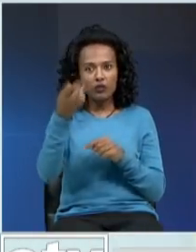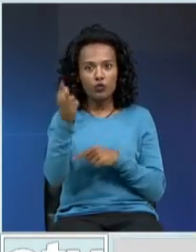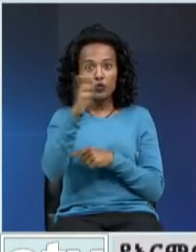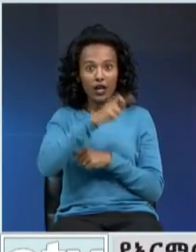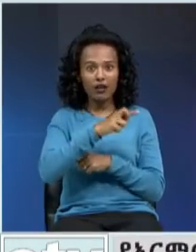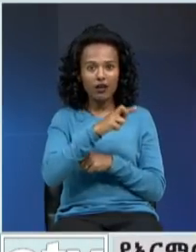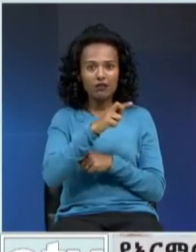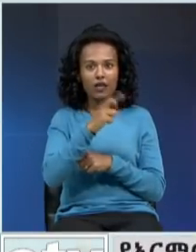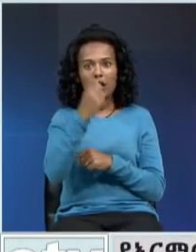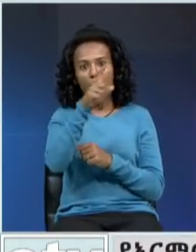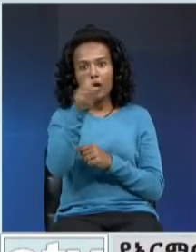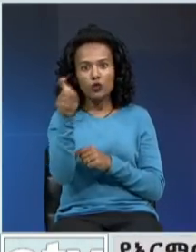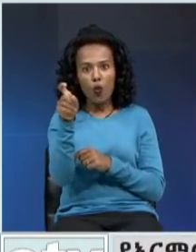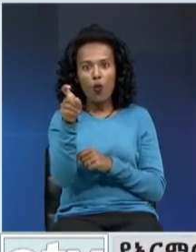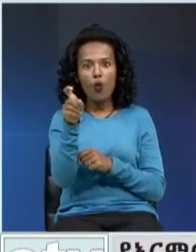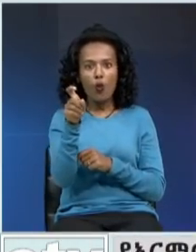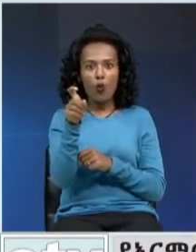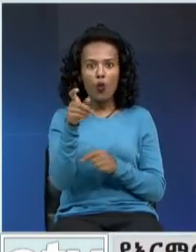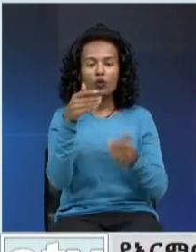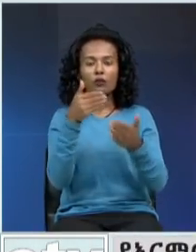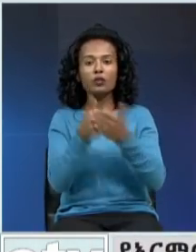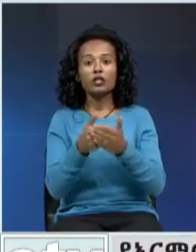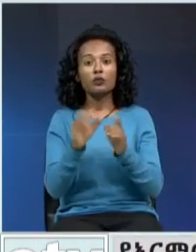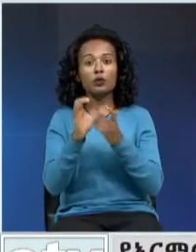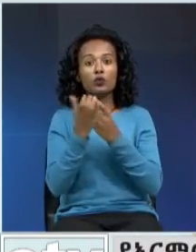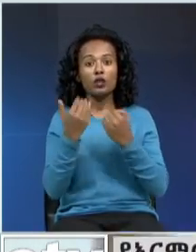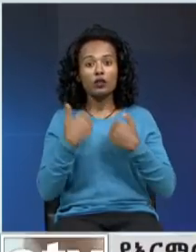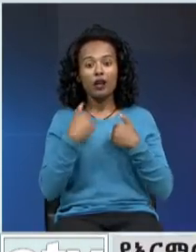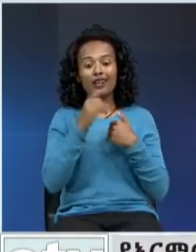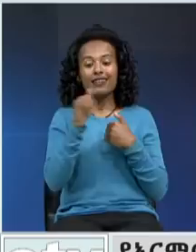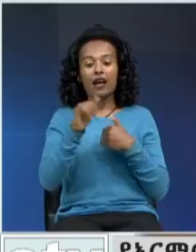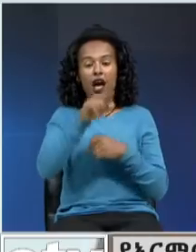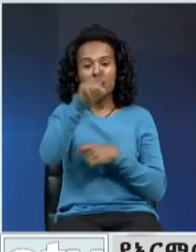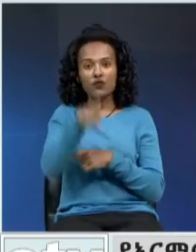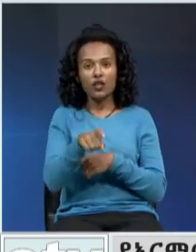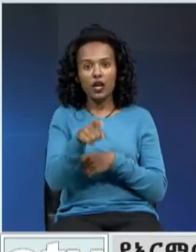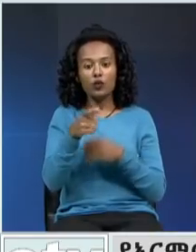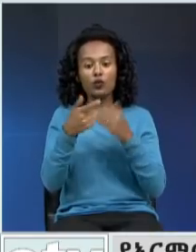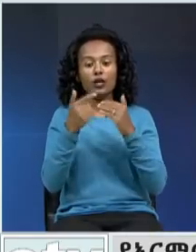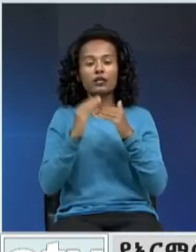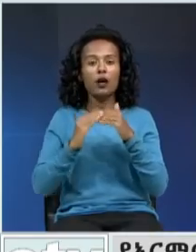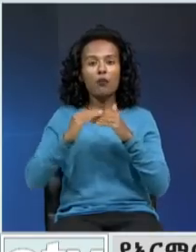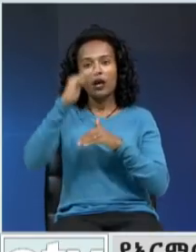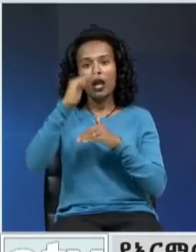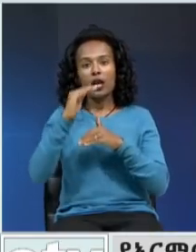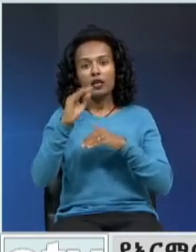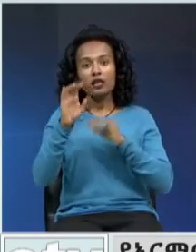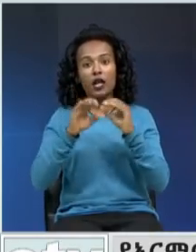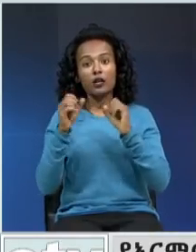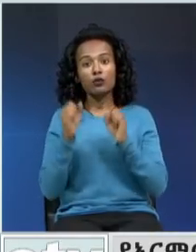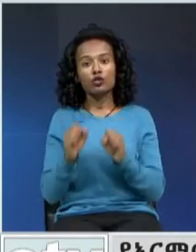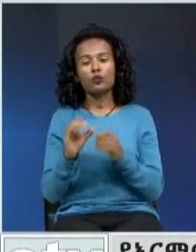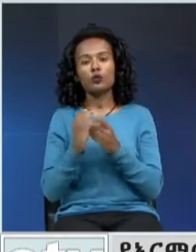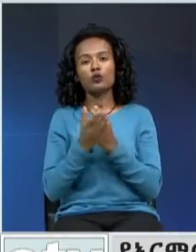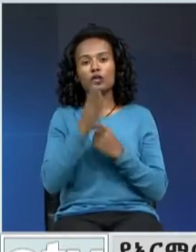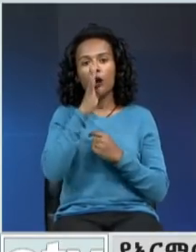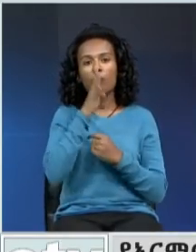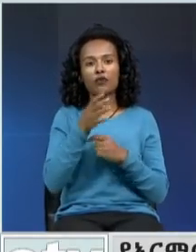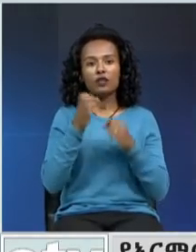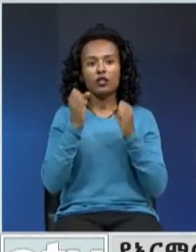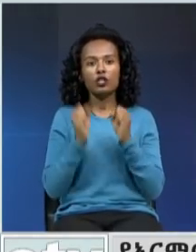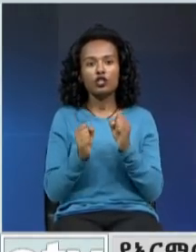ቀናት 100 ድረስ የሚደርስበት ሁኔታ አለ። እንዳስፈላጊነቱ ከዛም በላይ ሊያደግ የሚችልበት ሁኔታ መፍጠር